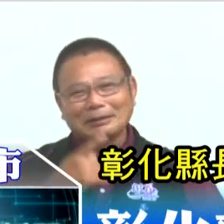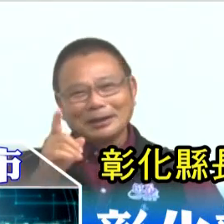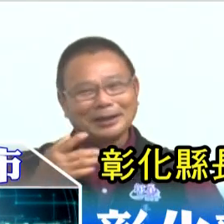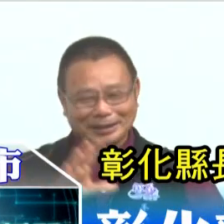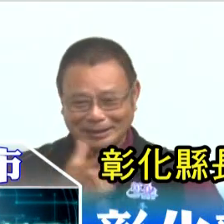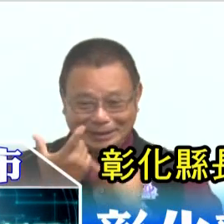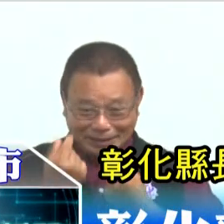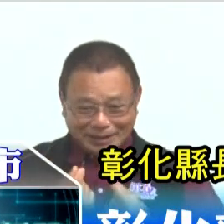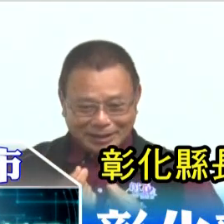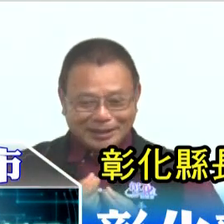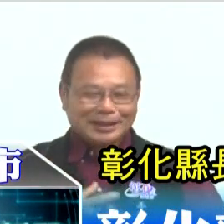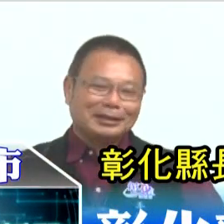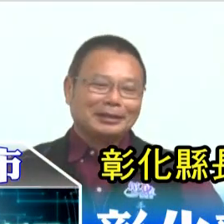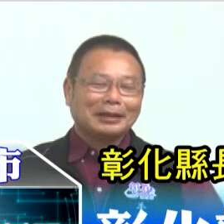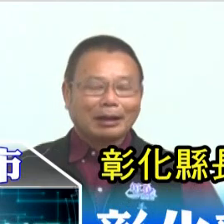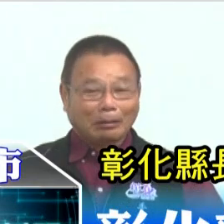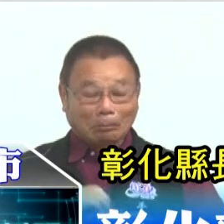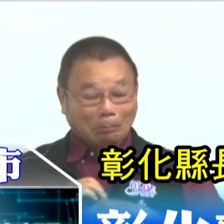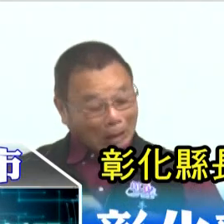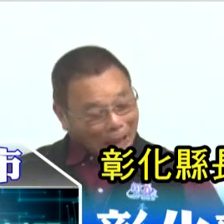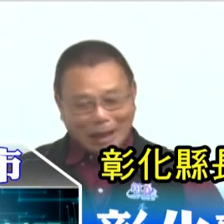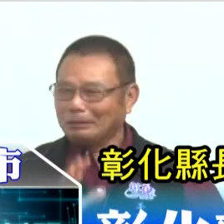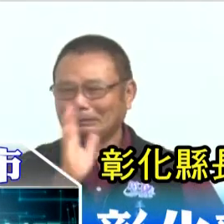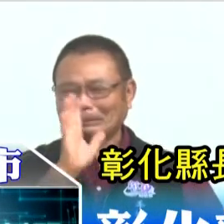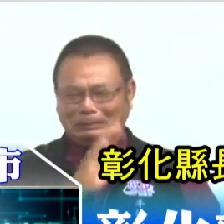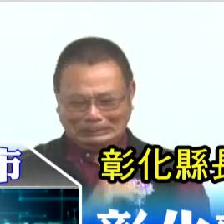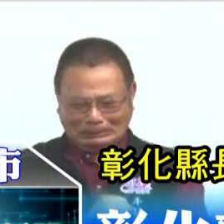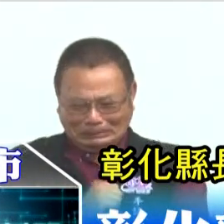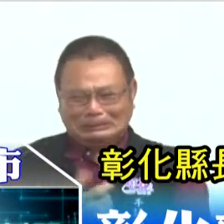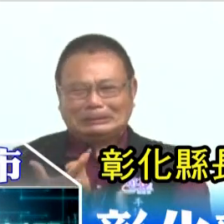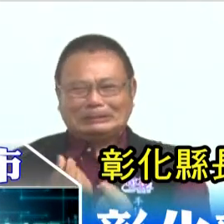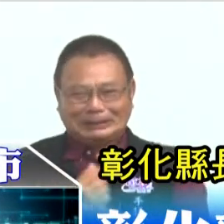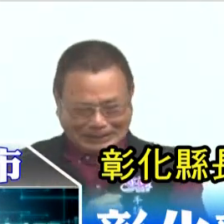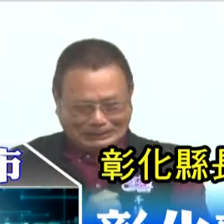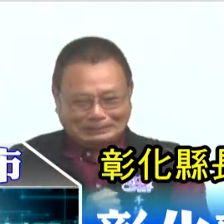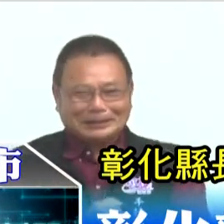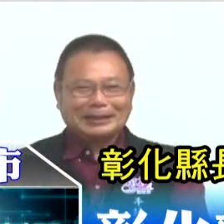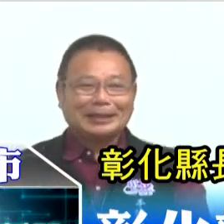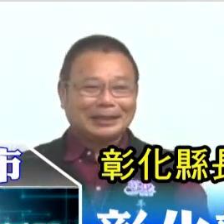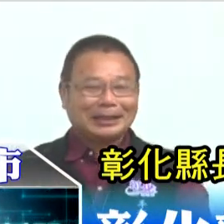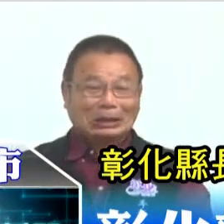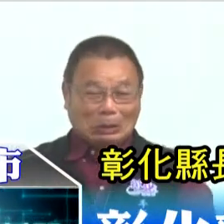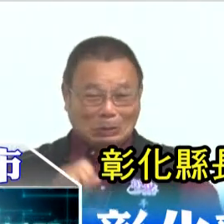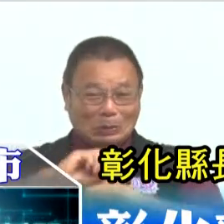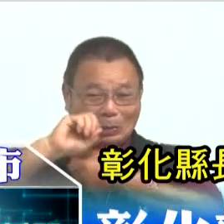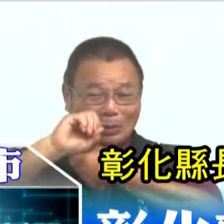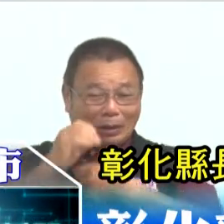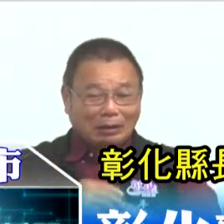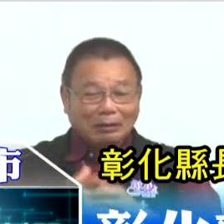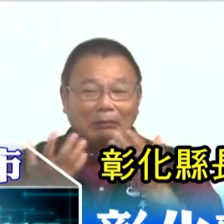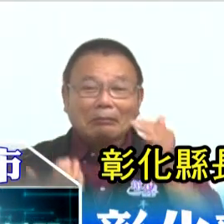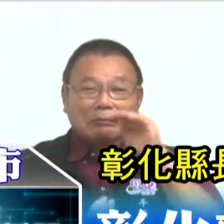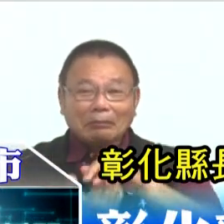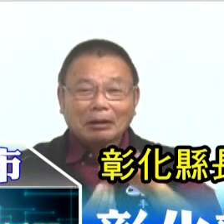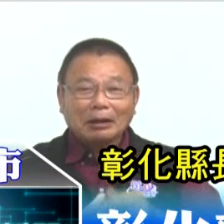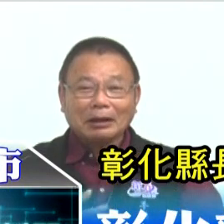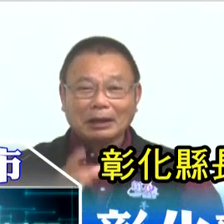要因为这样就有点松懈掉哈。那我们到现在累积的确诊人数